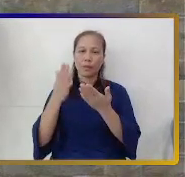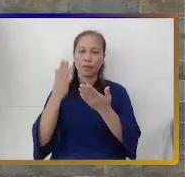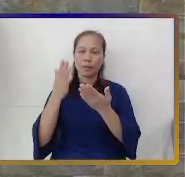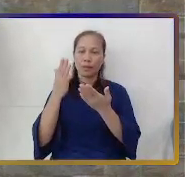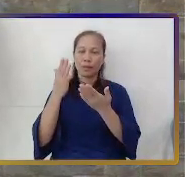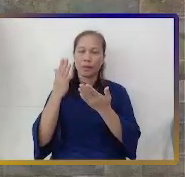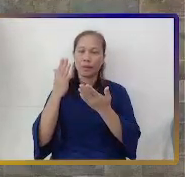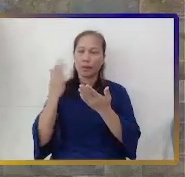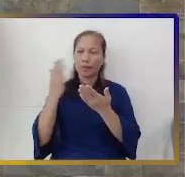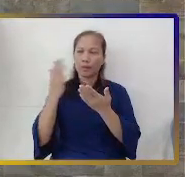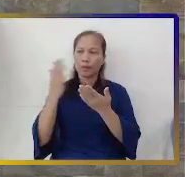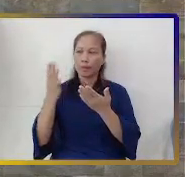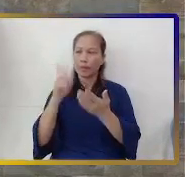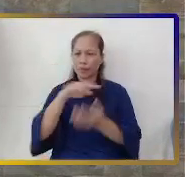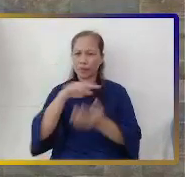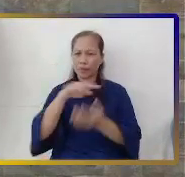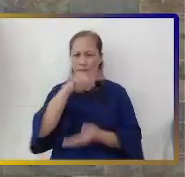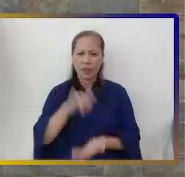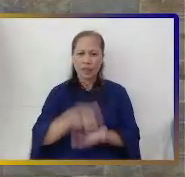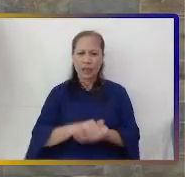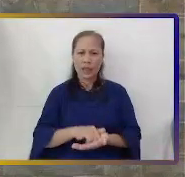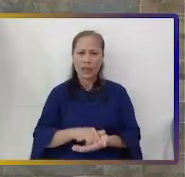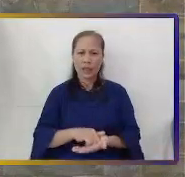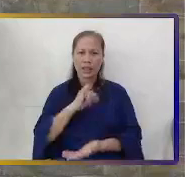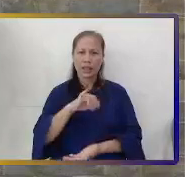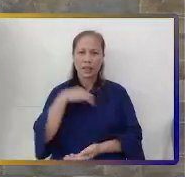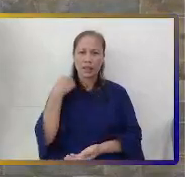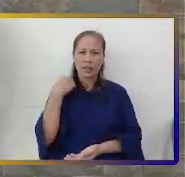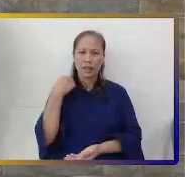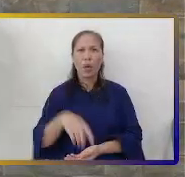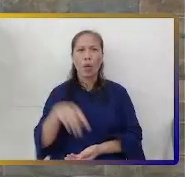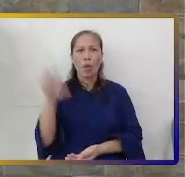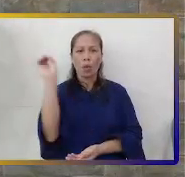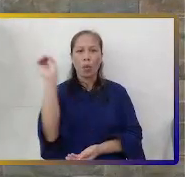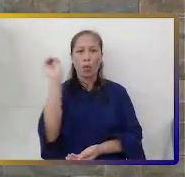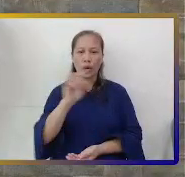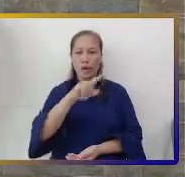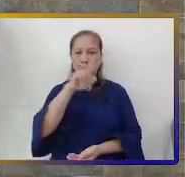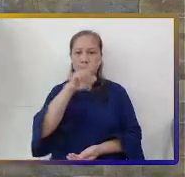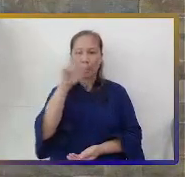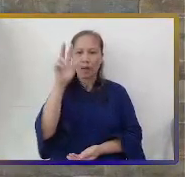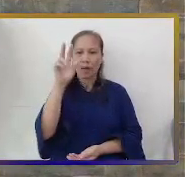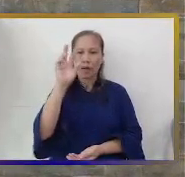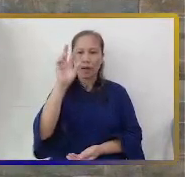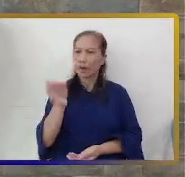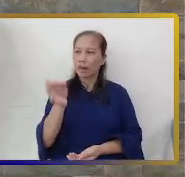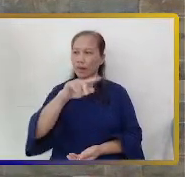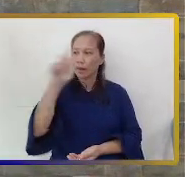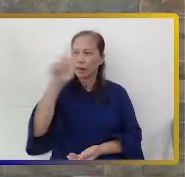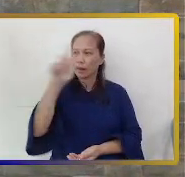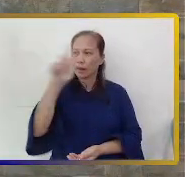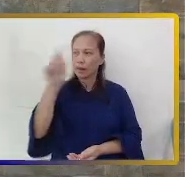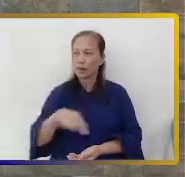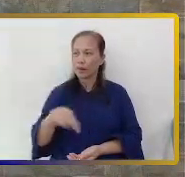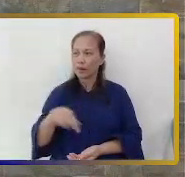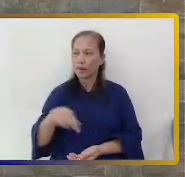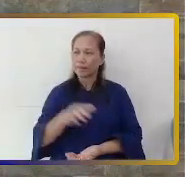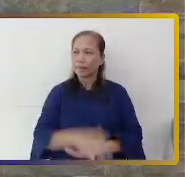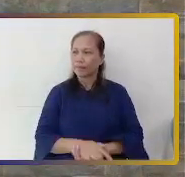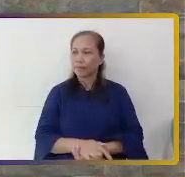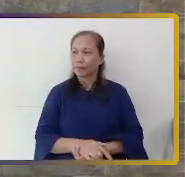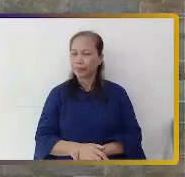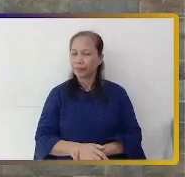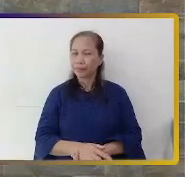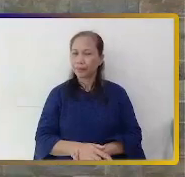Bakit ganyan yung tanong natin It's because there's no 95% you see the same thing po sinabi ko lamang po